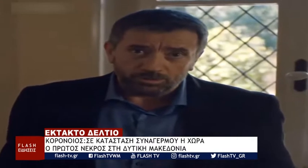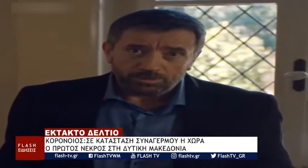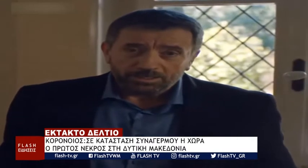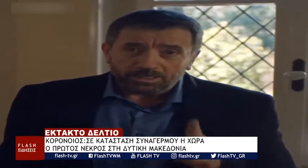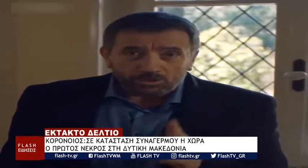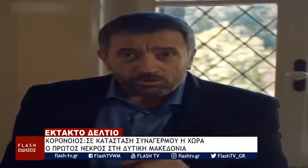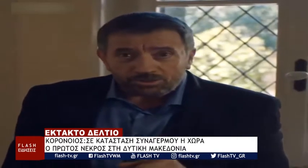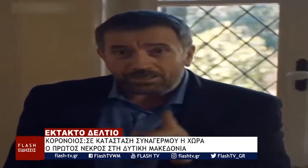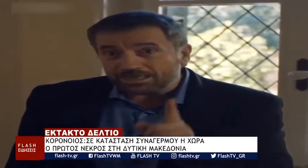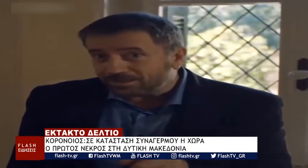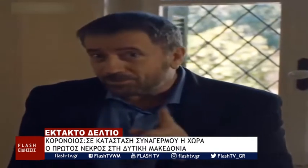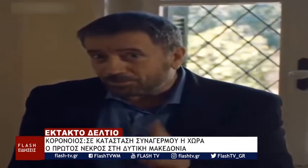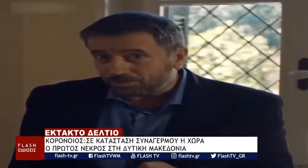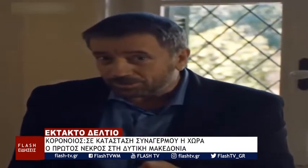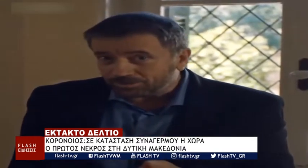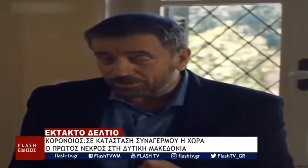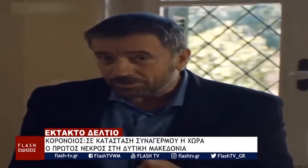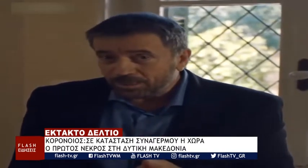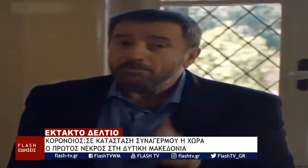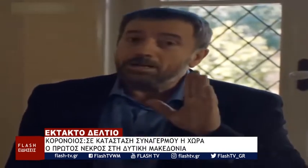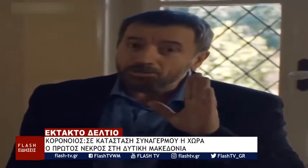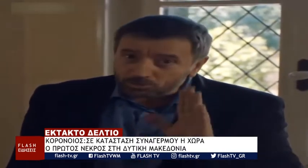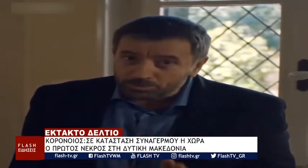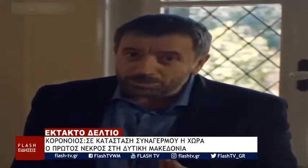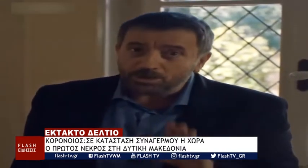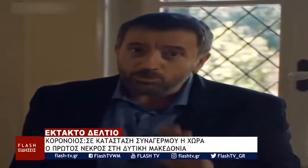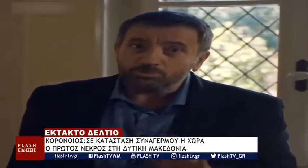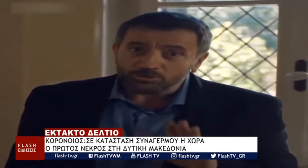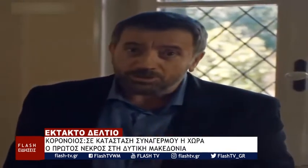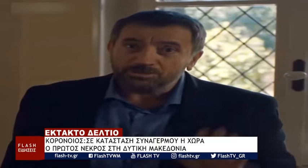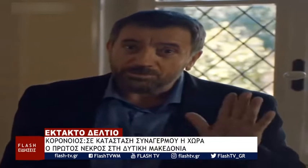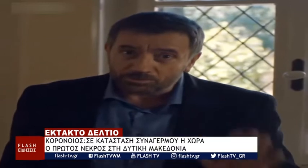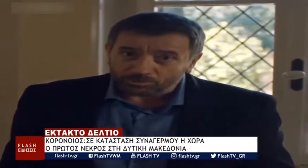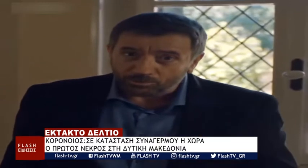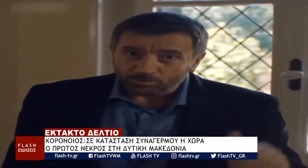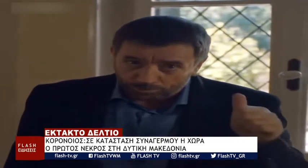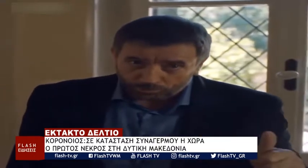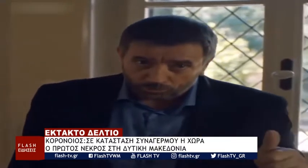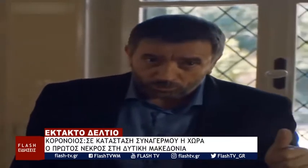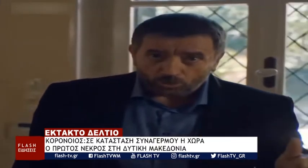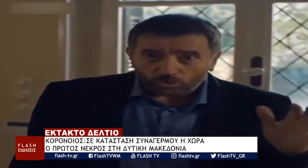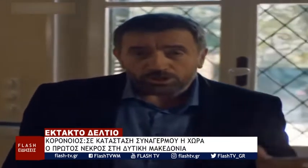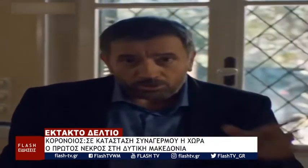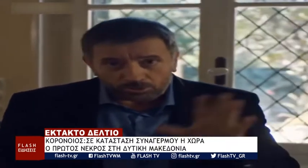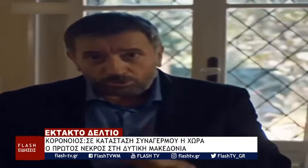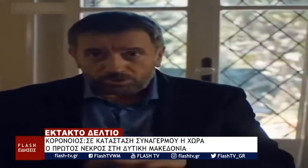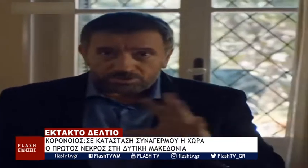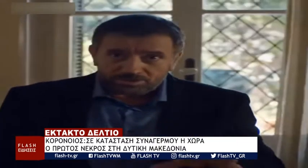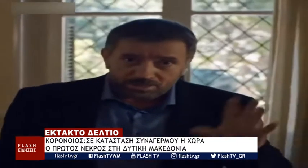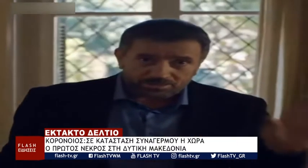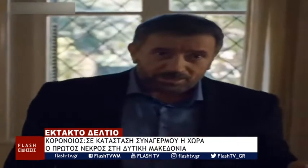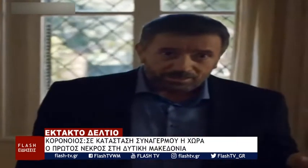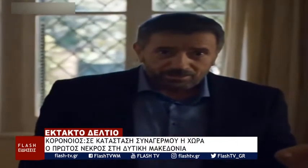μπορούμε. Και κυρίως εσείς, γιαγιάδες και παππούδες. Μένετε στο σπίτι και ακούστε με προσεκτικά τι θα σας πω. Πρώτον, όχι